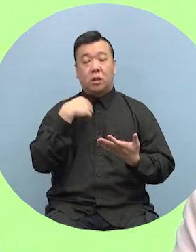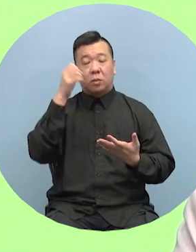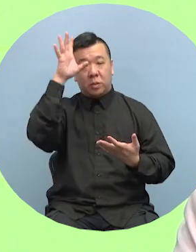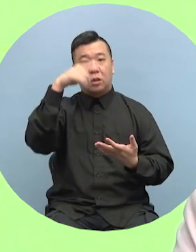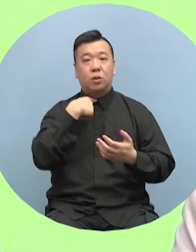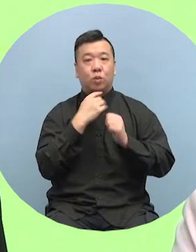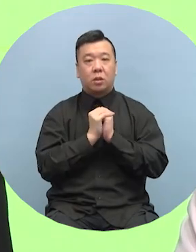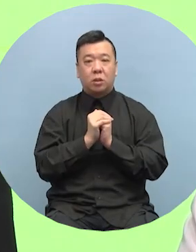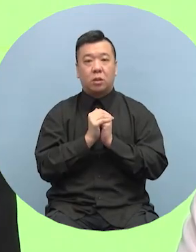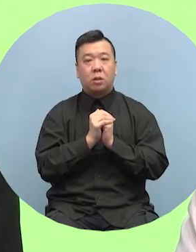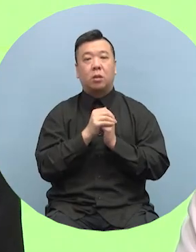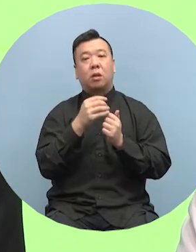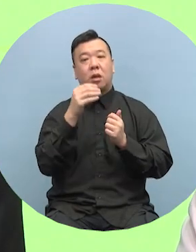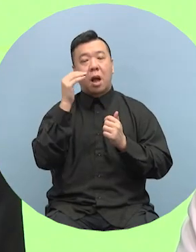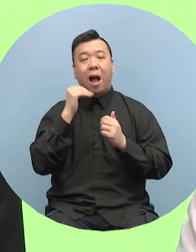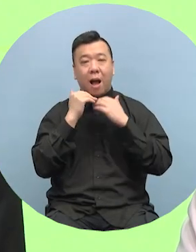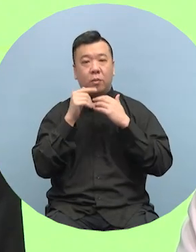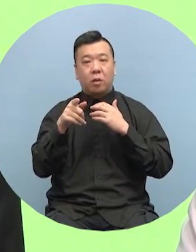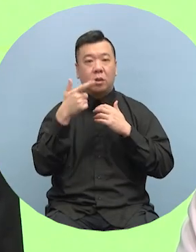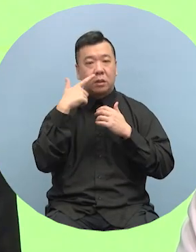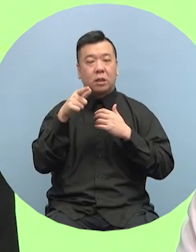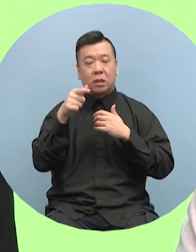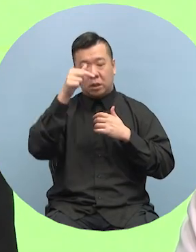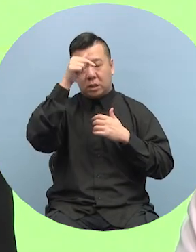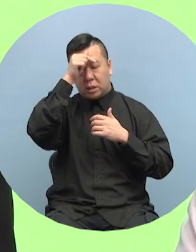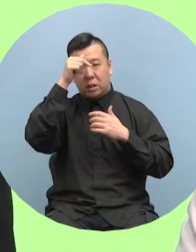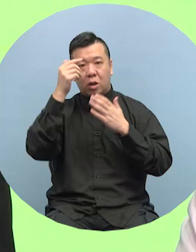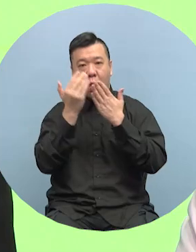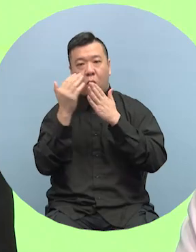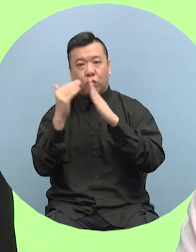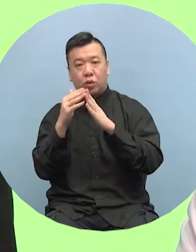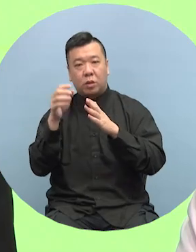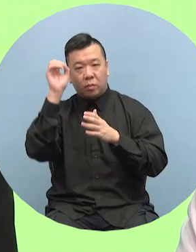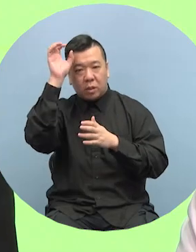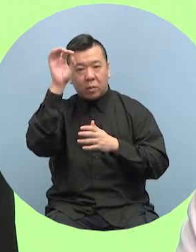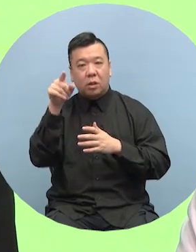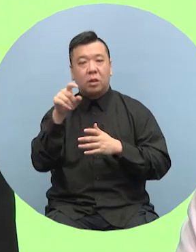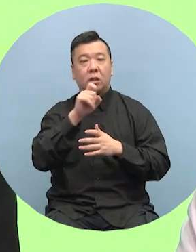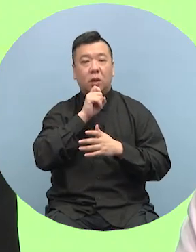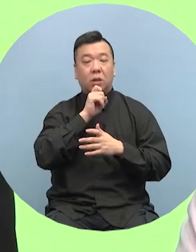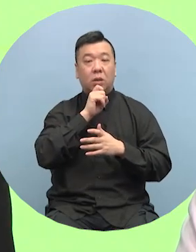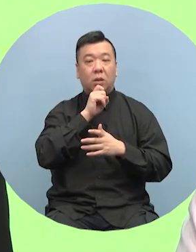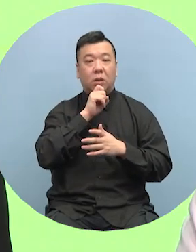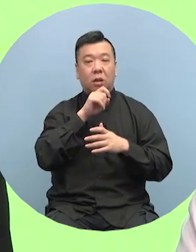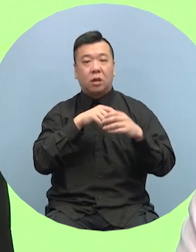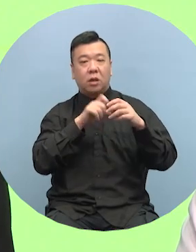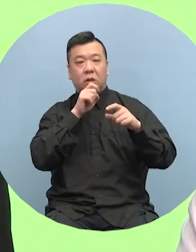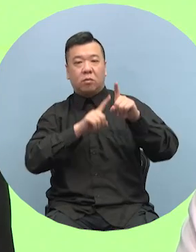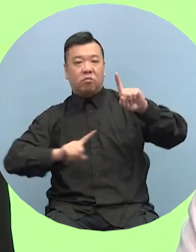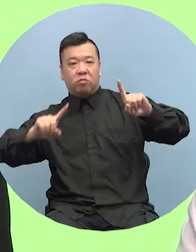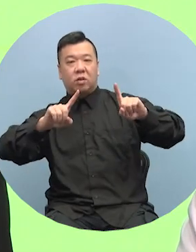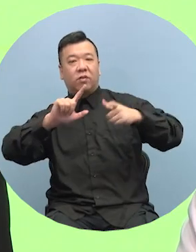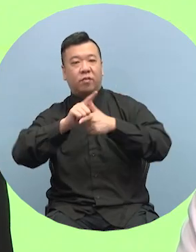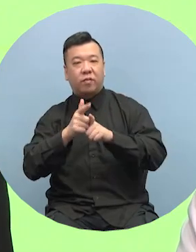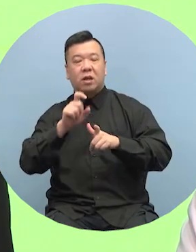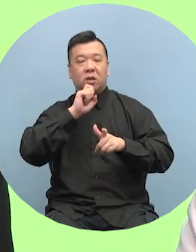要求，就希望呢個新嘅醫學院嗰個建議咧係會有一個錯位發展，係有啲創